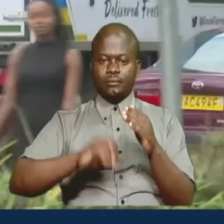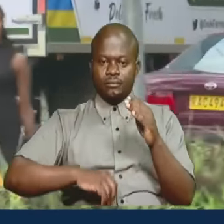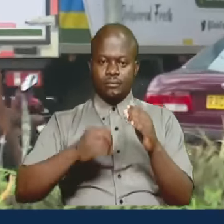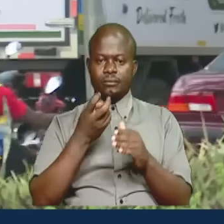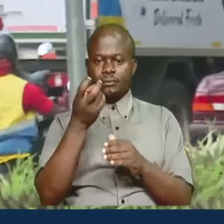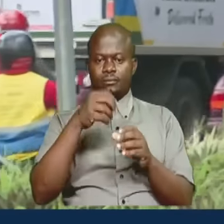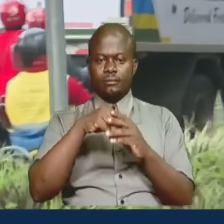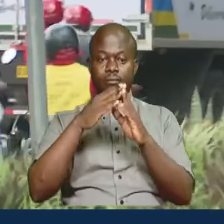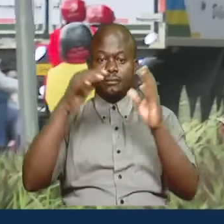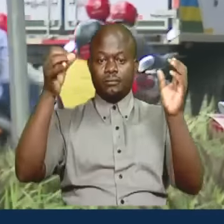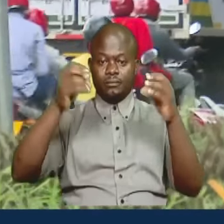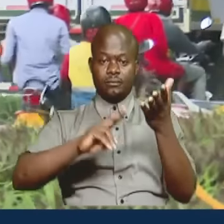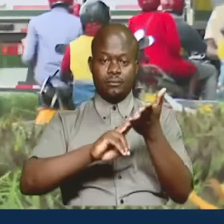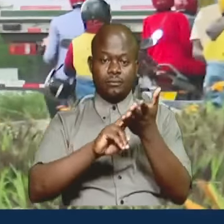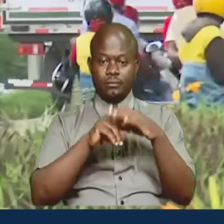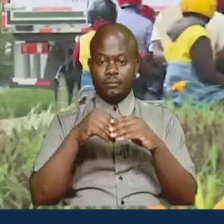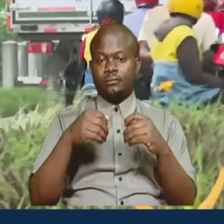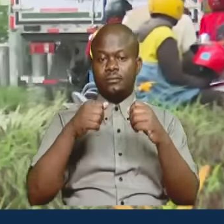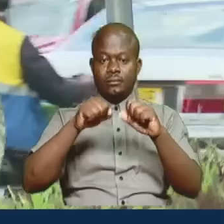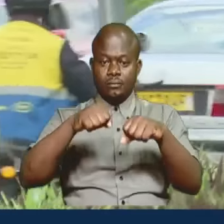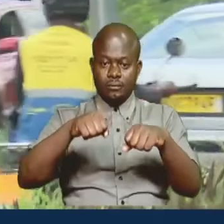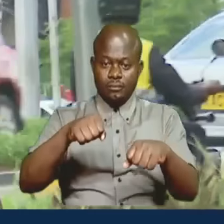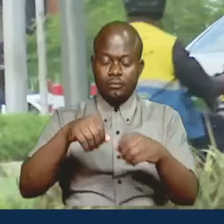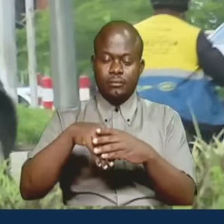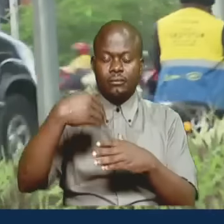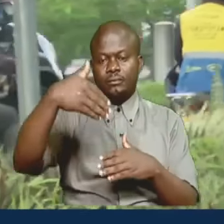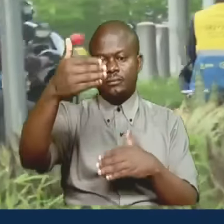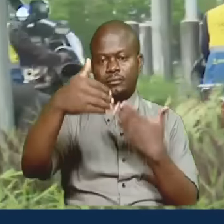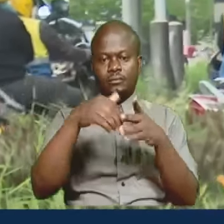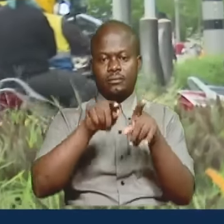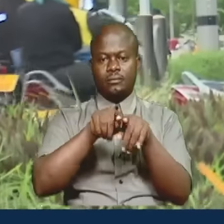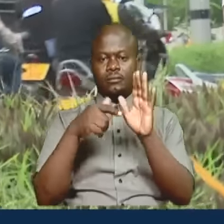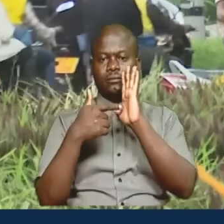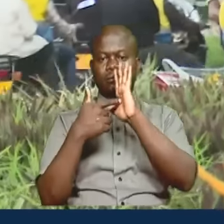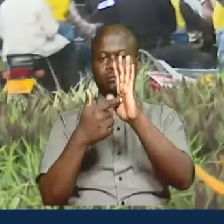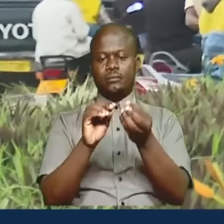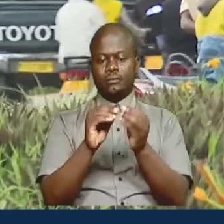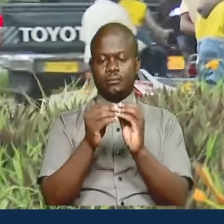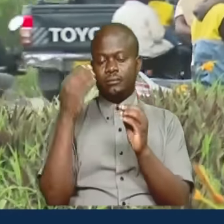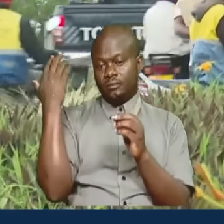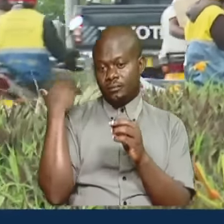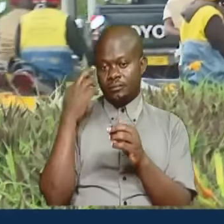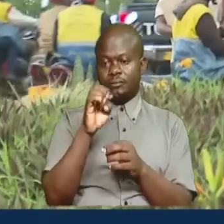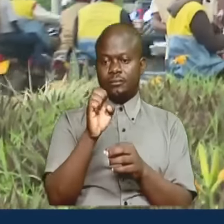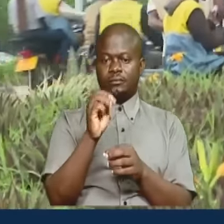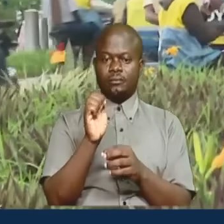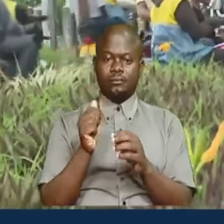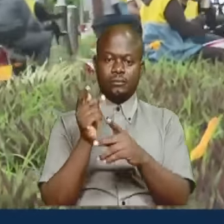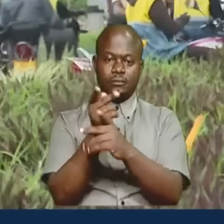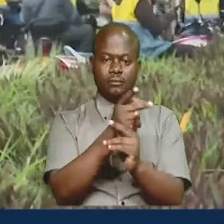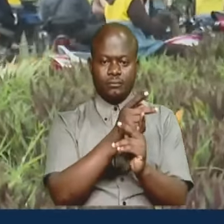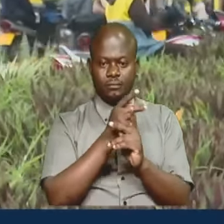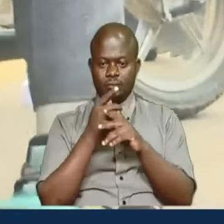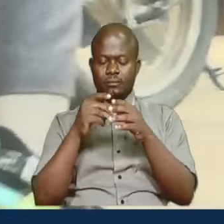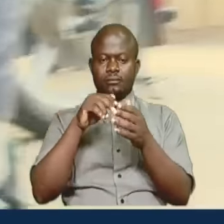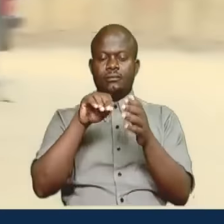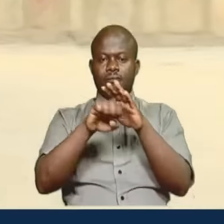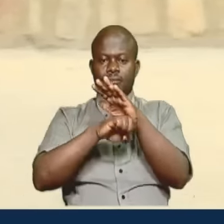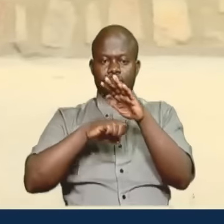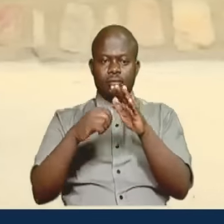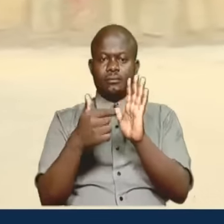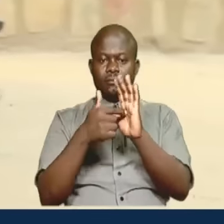Kigali zifashishwa izi moto mu ngendo za buri munsi, nk'uko bigaragazwa n'imibare iheruka ikigorema kibungabunga ibidukikije. Izi moto